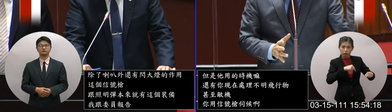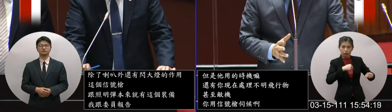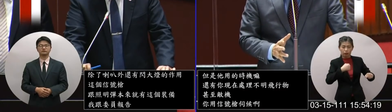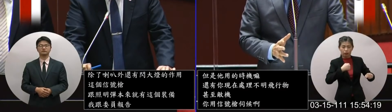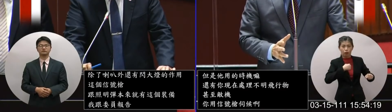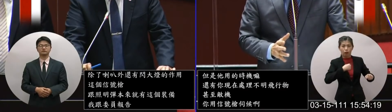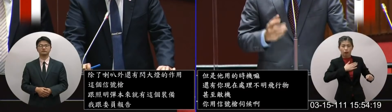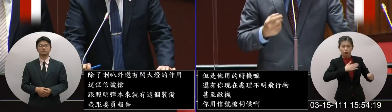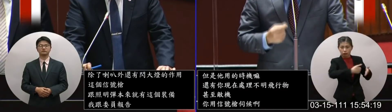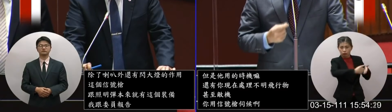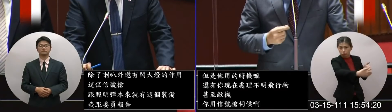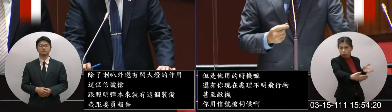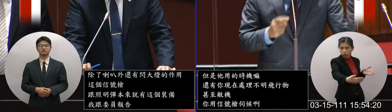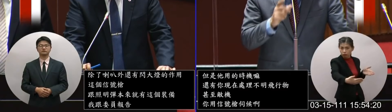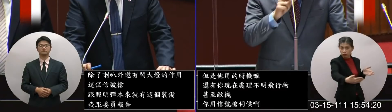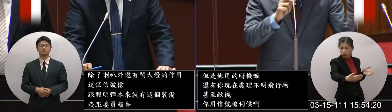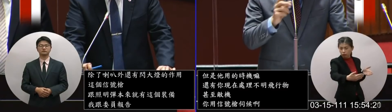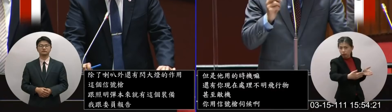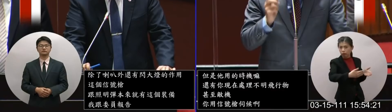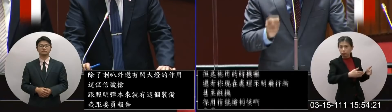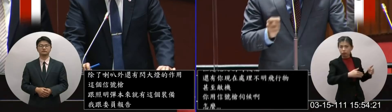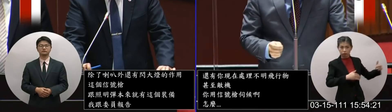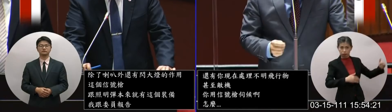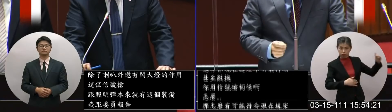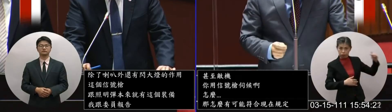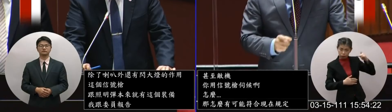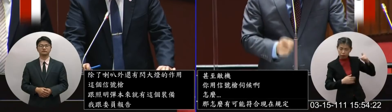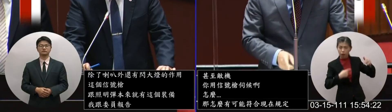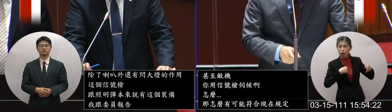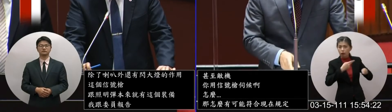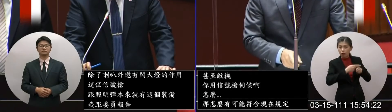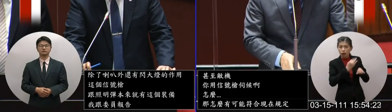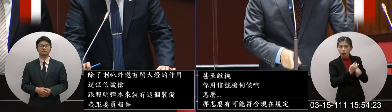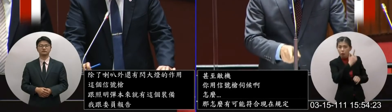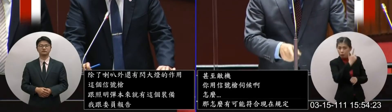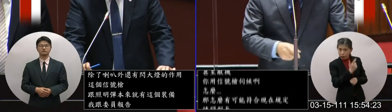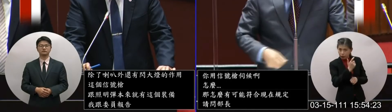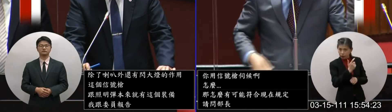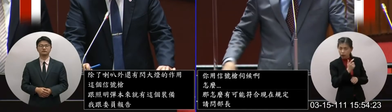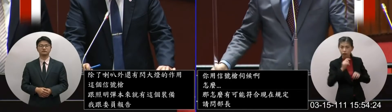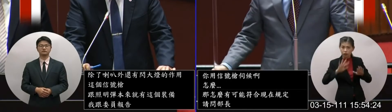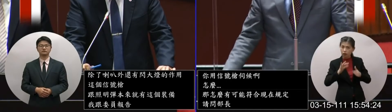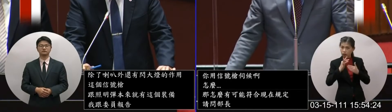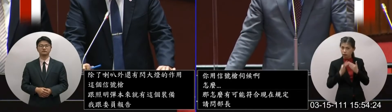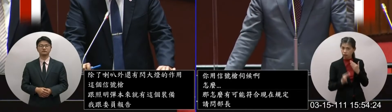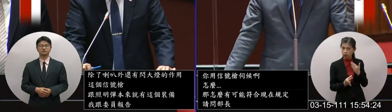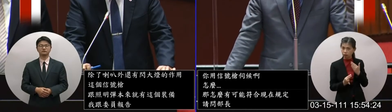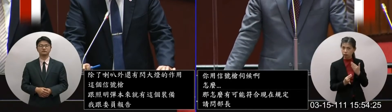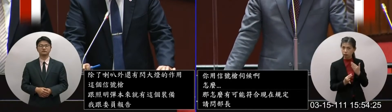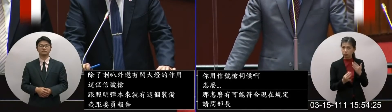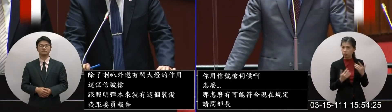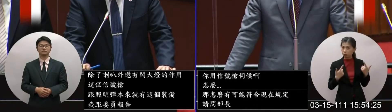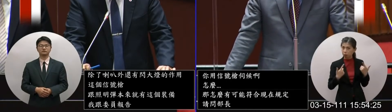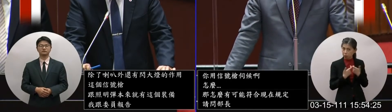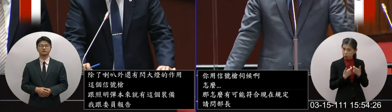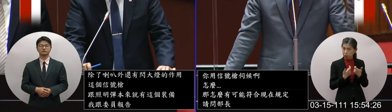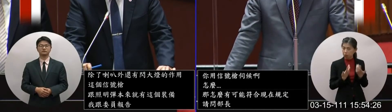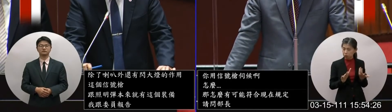领空哦。进入我们的领空，我们用信号枪，它符不符合我们现在在接